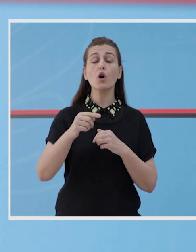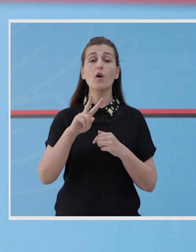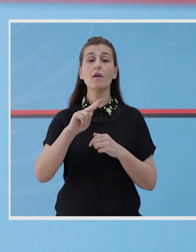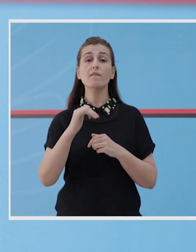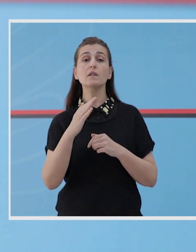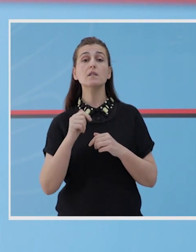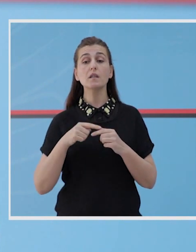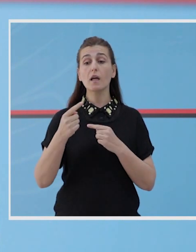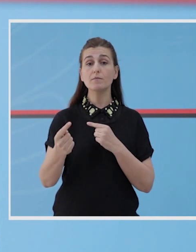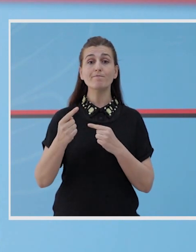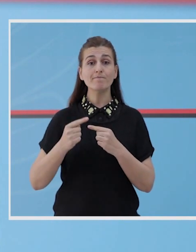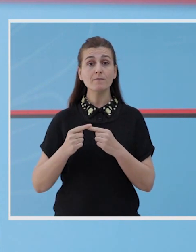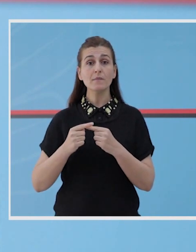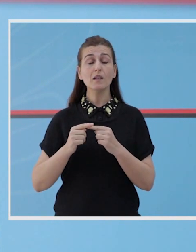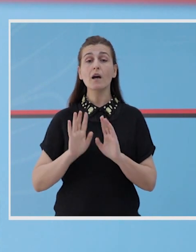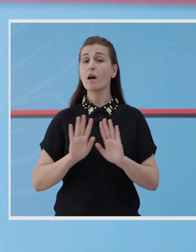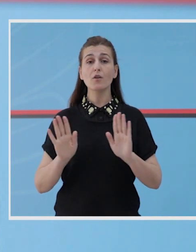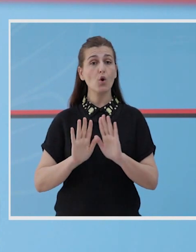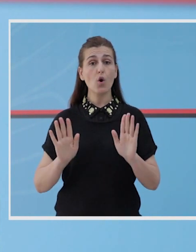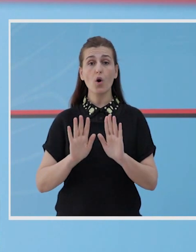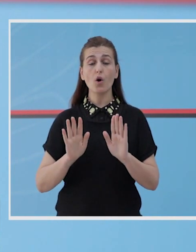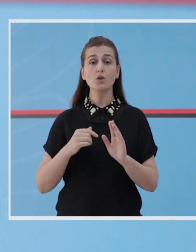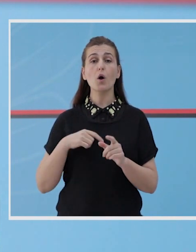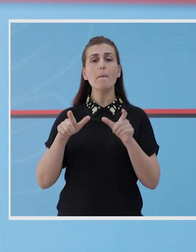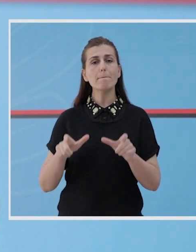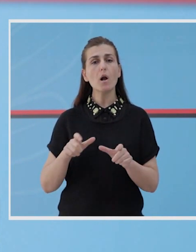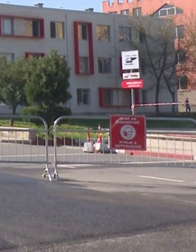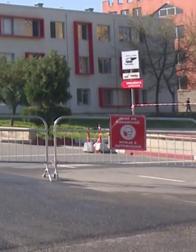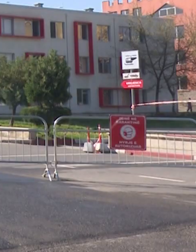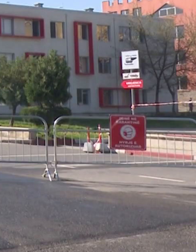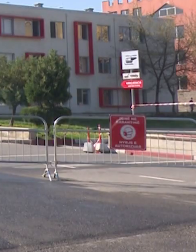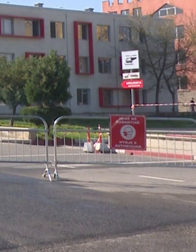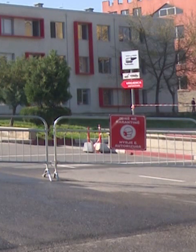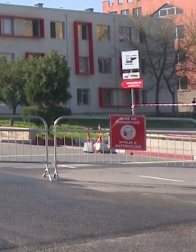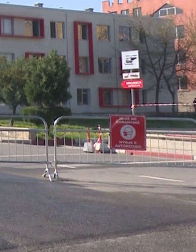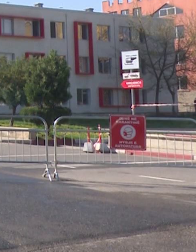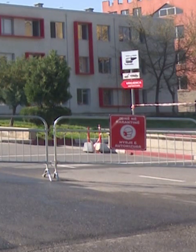aformit për shdolloj arsye për të parandaluar transmitimin e COVID-19.